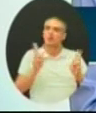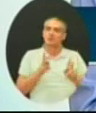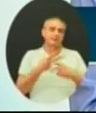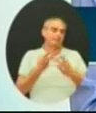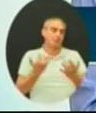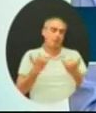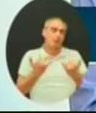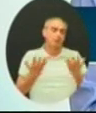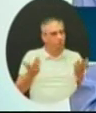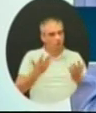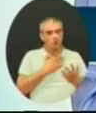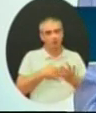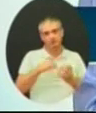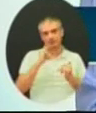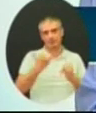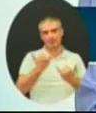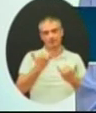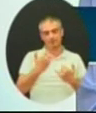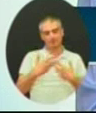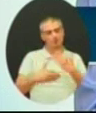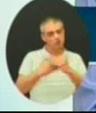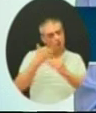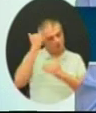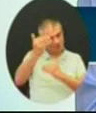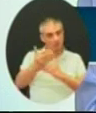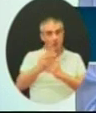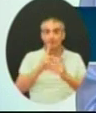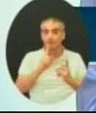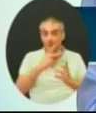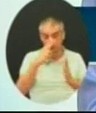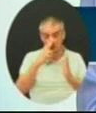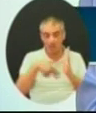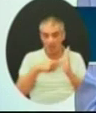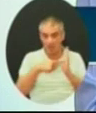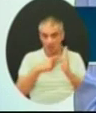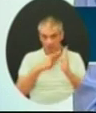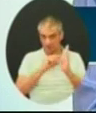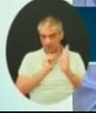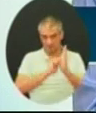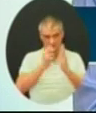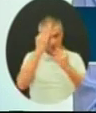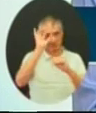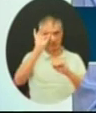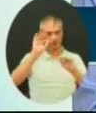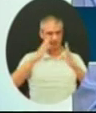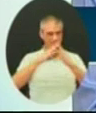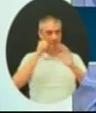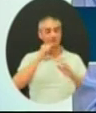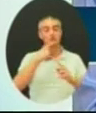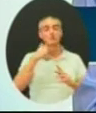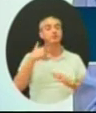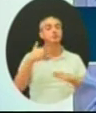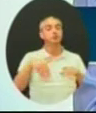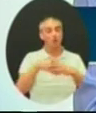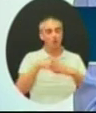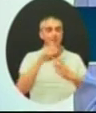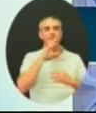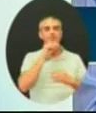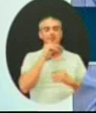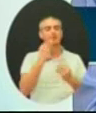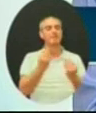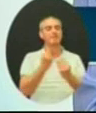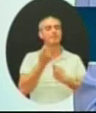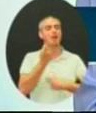מושגים בשלב זה, הוא היה רוצה לראות אותם בשלב יותר מאוחר. מי שקרא את ההודעה שיצא, כתוב שמה שמעבר לתהליך השלום, רוצים, מדברים על